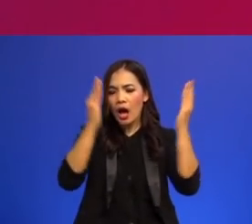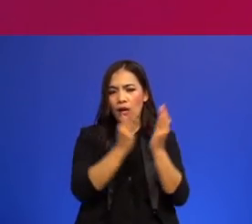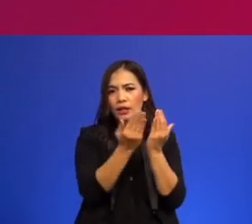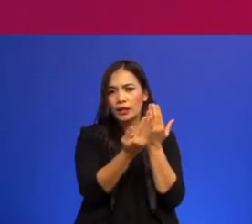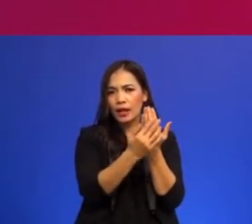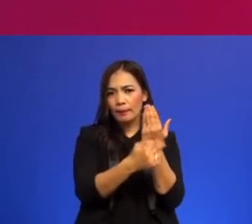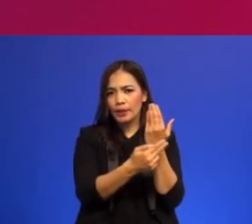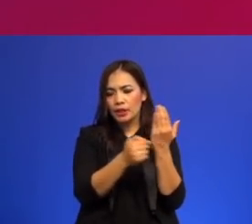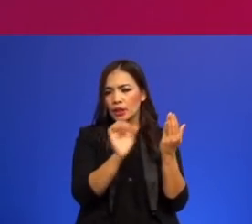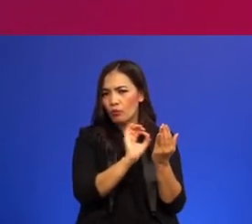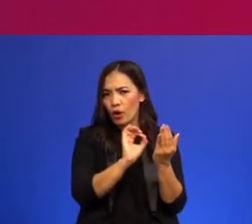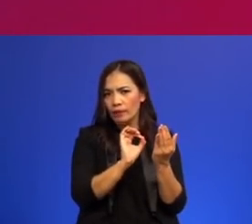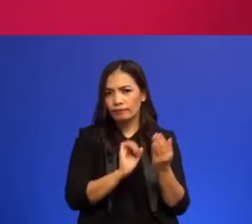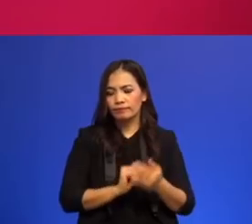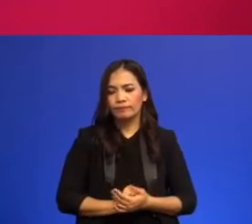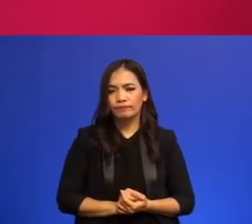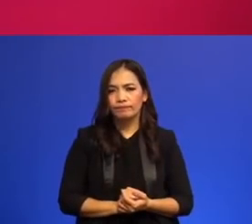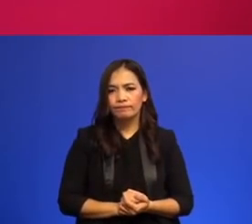Alkitab.